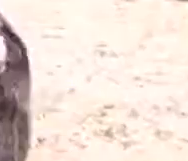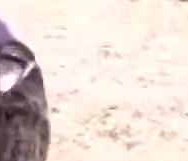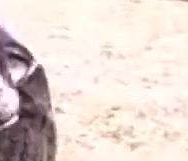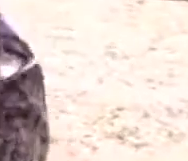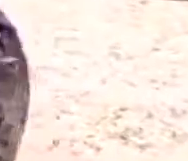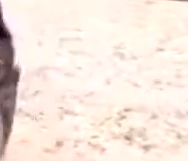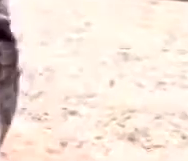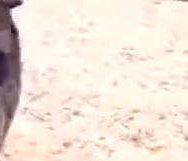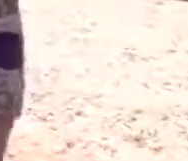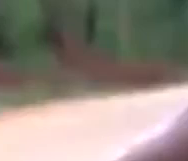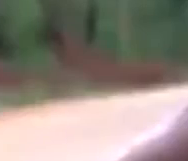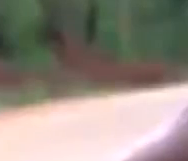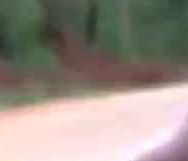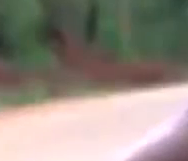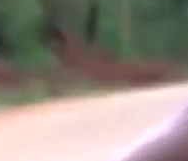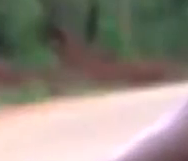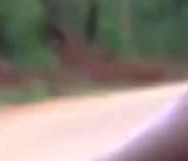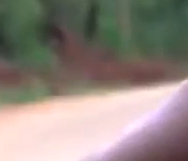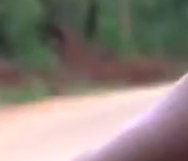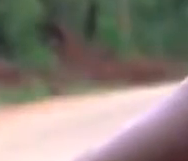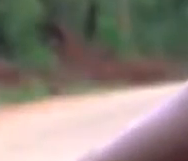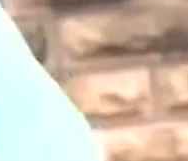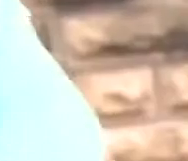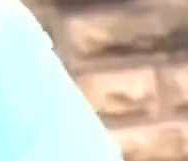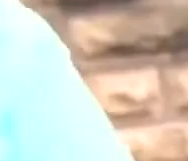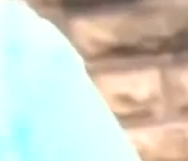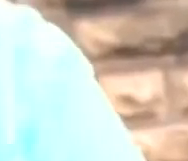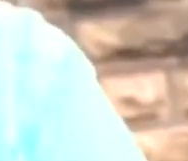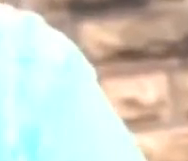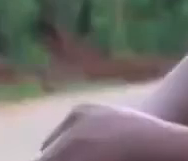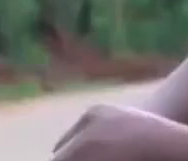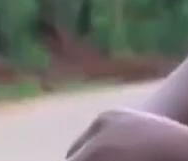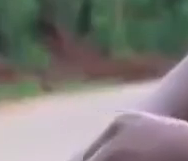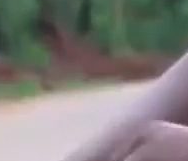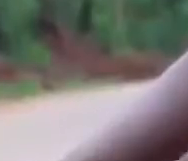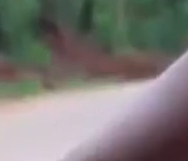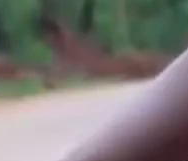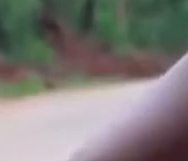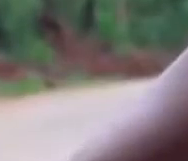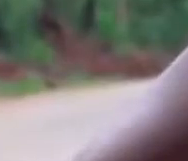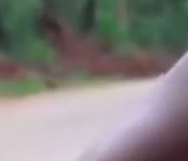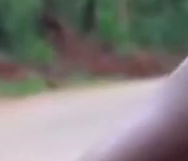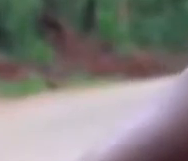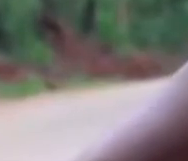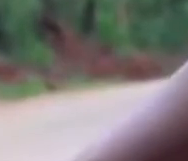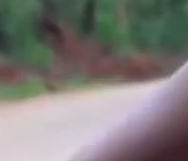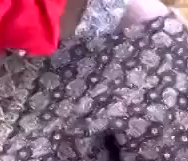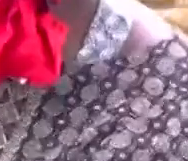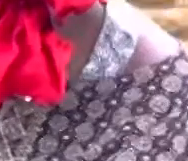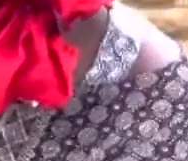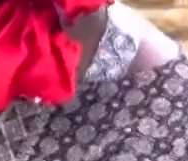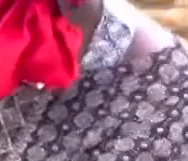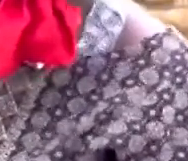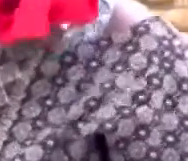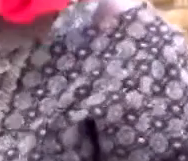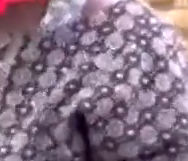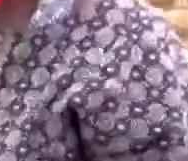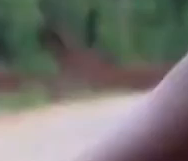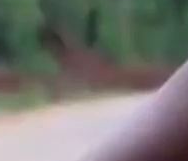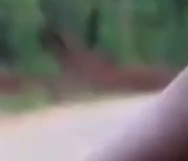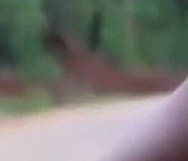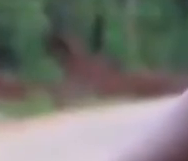Ni mimi. Ulitoa pikipiki? Mlitani sitaomoka. Ni yako. Hii nduti ni yangu. Niliwahi pale Quickbit.